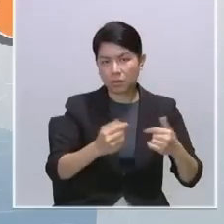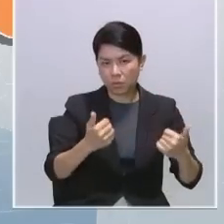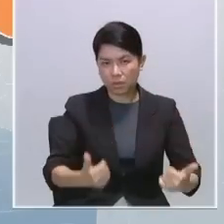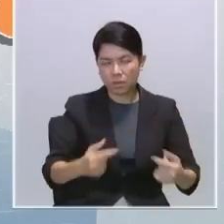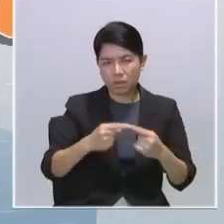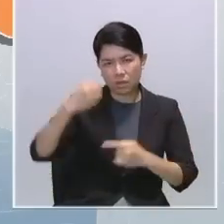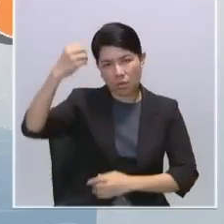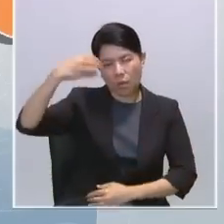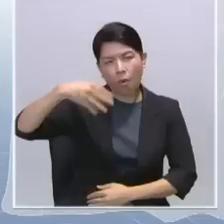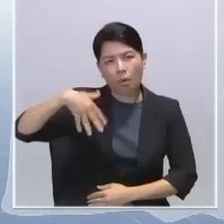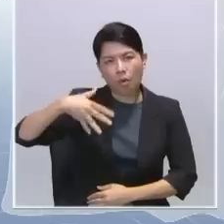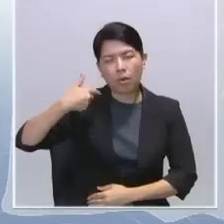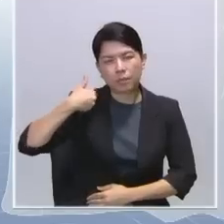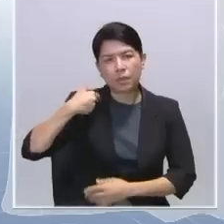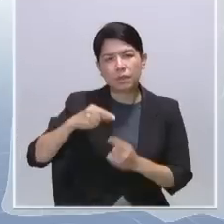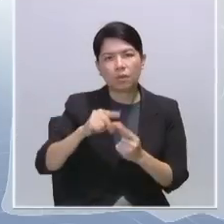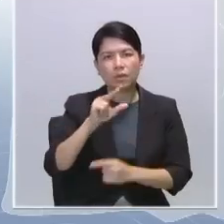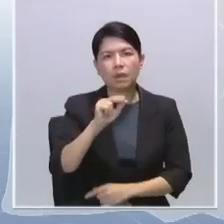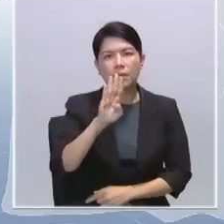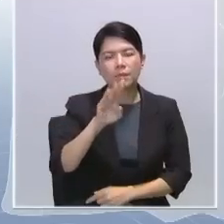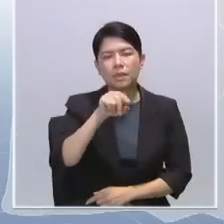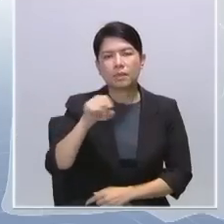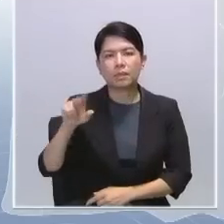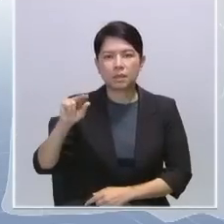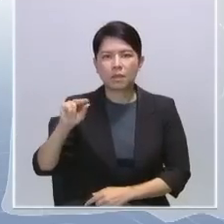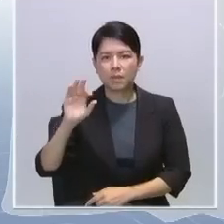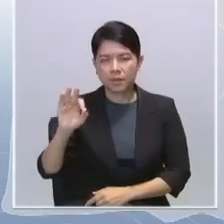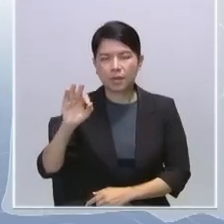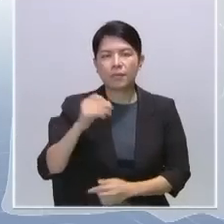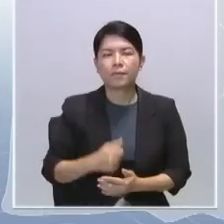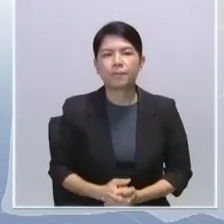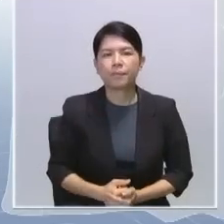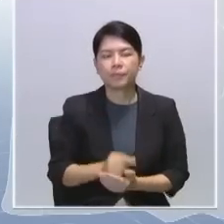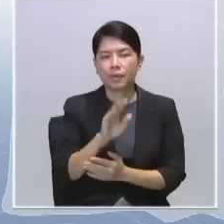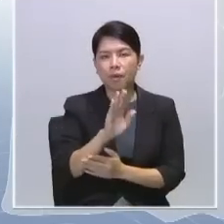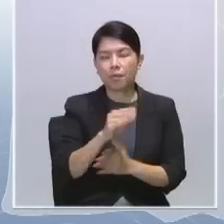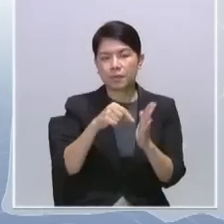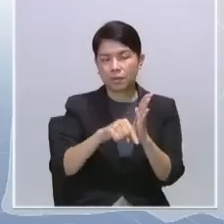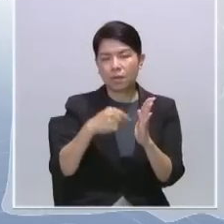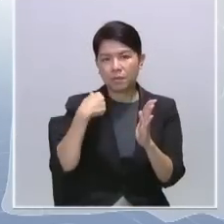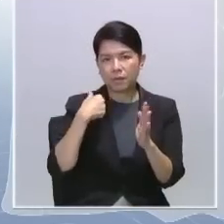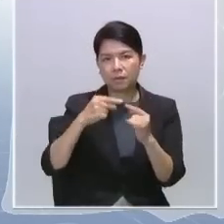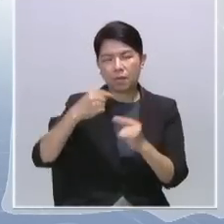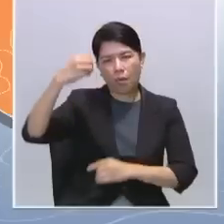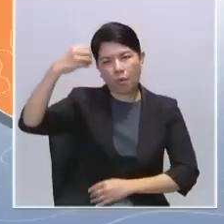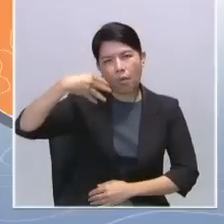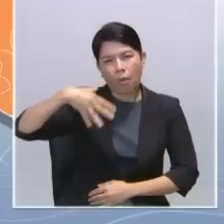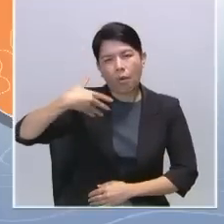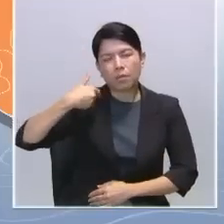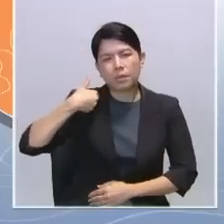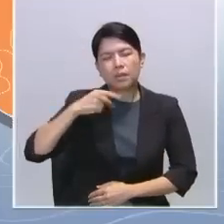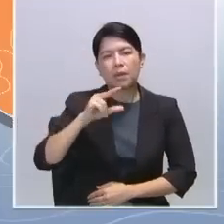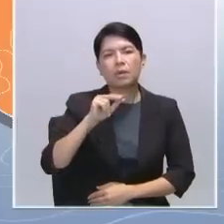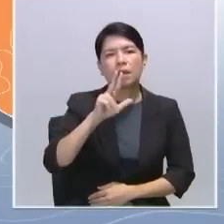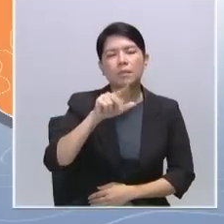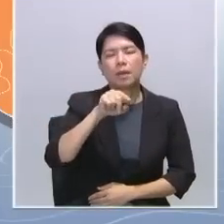าศร้อนเลยแหละครับอุณหภูมิสูงสุด34ถึง39องศาเซลเซียสภาคตะวันออกอากาศร้อนอุณหภูมิสูงสุด33